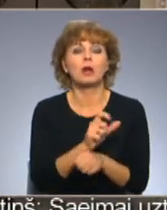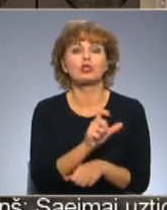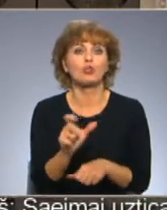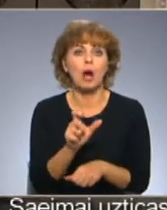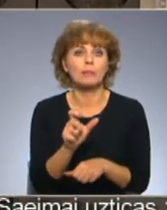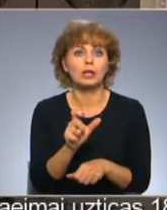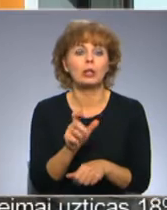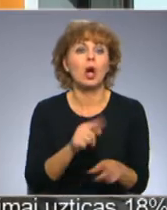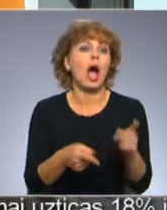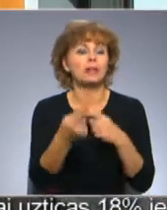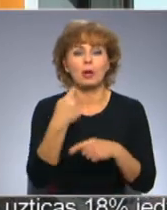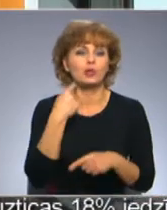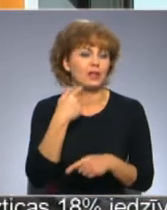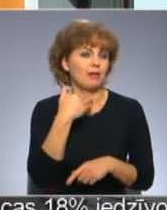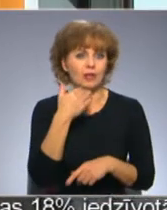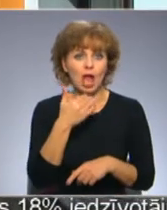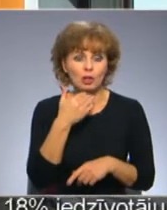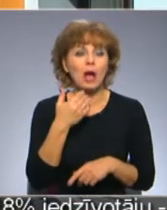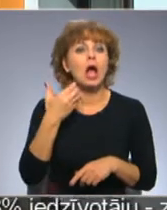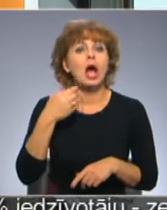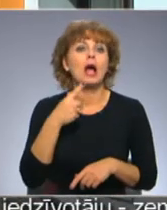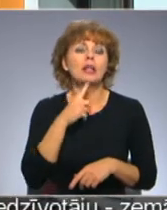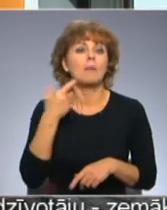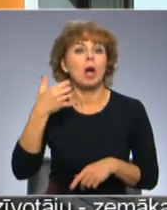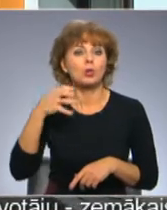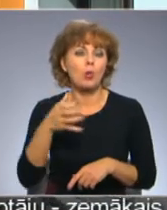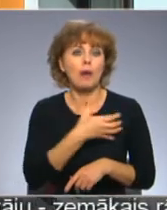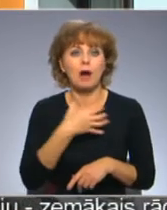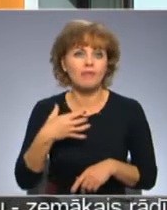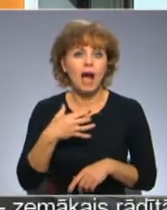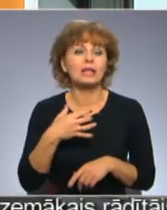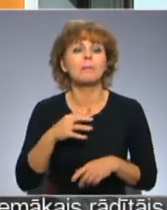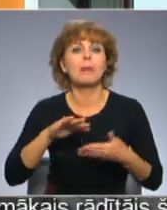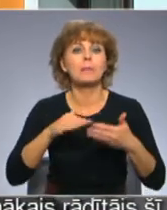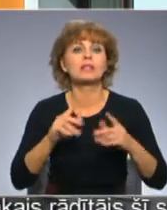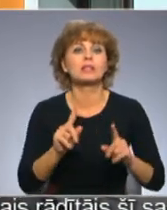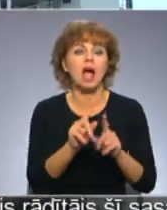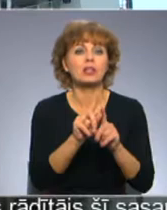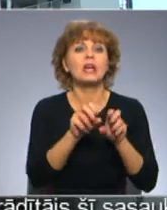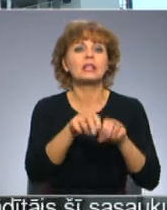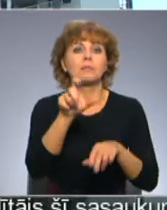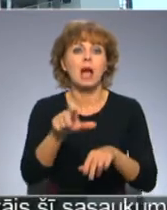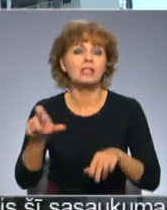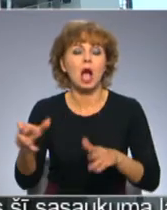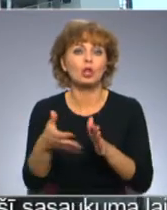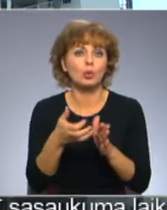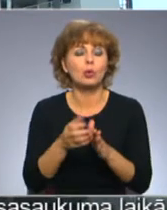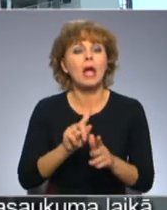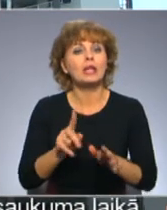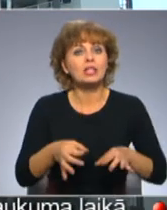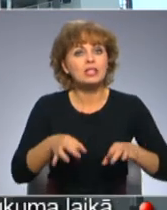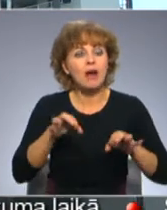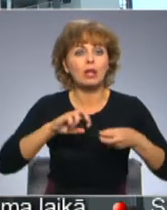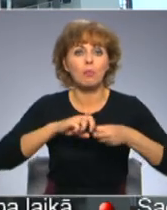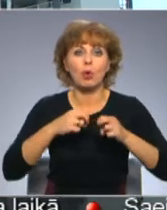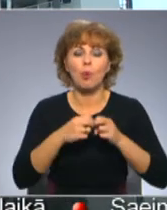Rīgu, atpakaļ neprasās. Liepājas domas vadība atzīst, ka katra pilsēta saskars ar speciālistu trūkumu. Tāpēc svarīgi ir šo